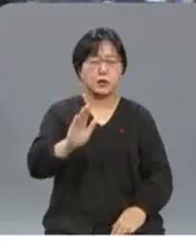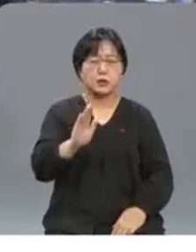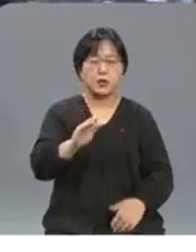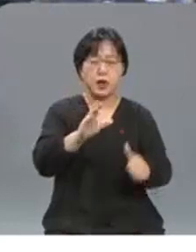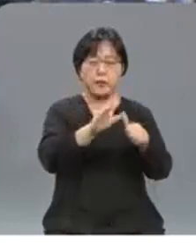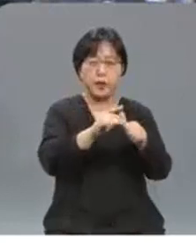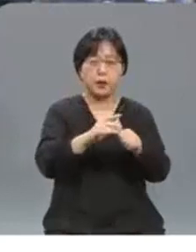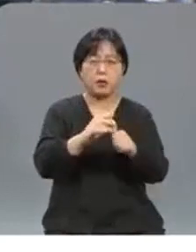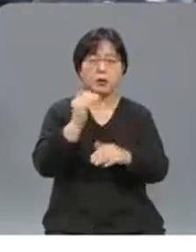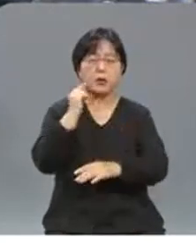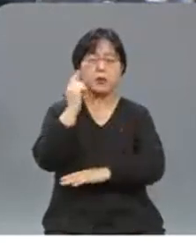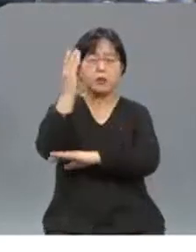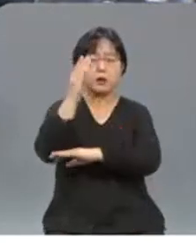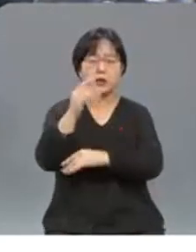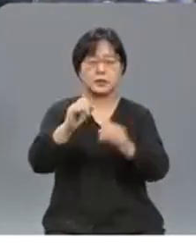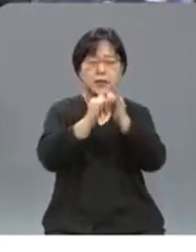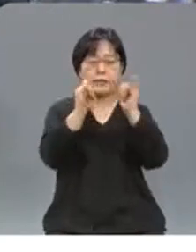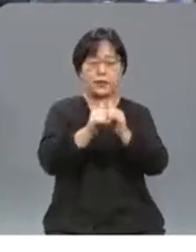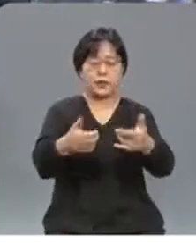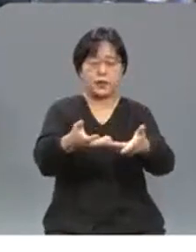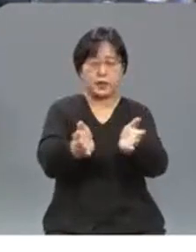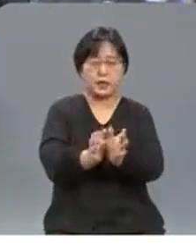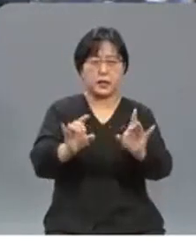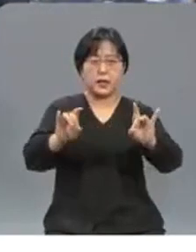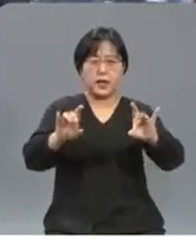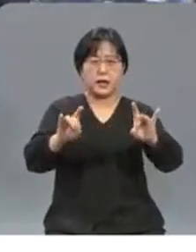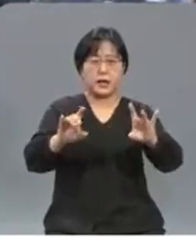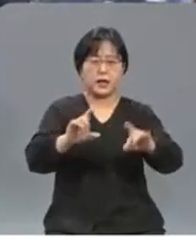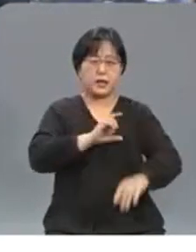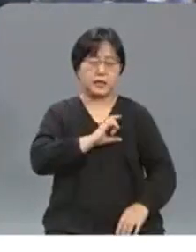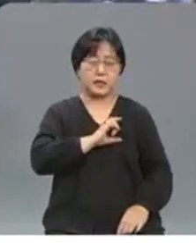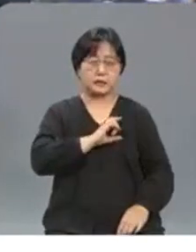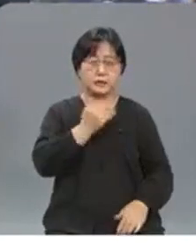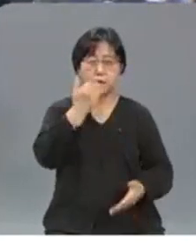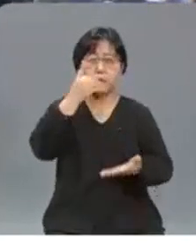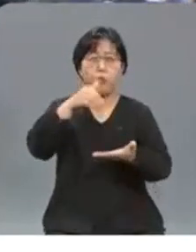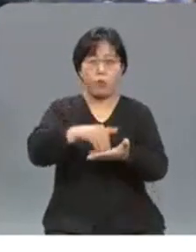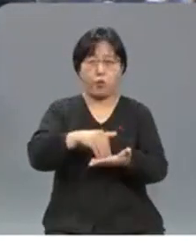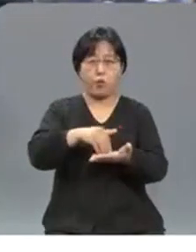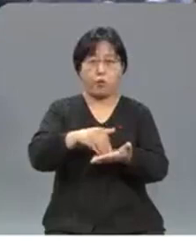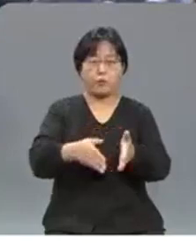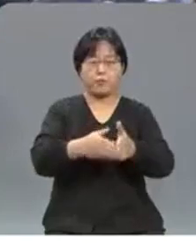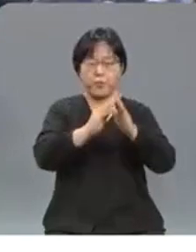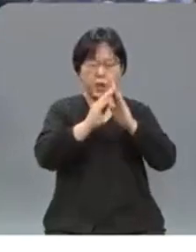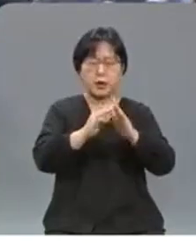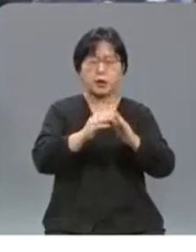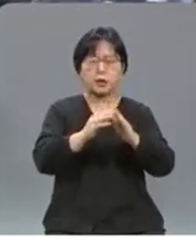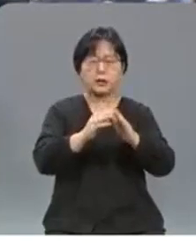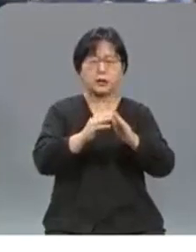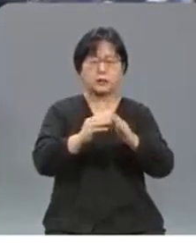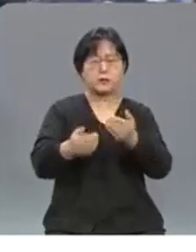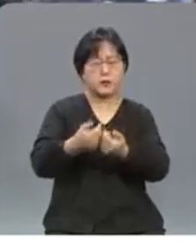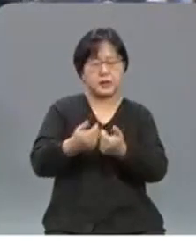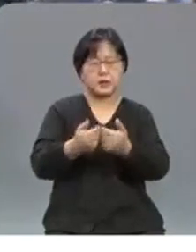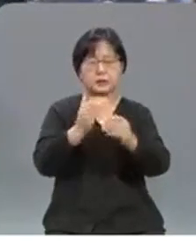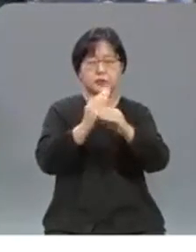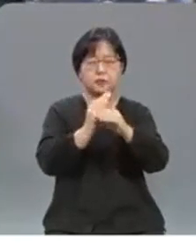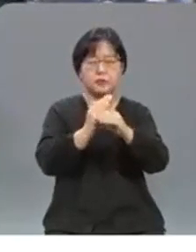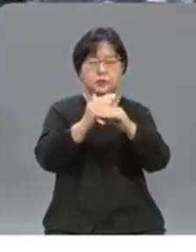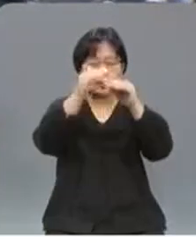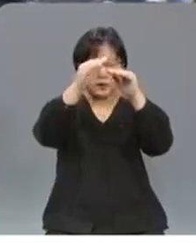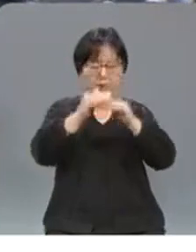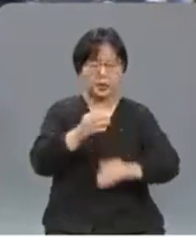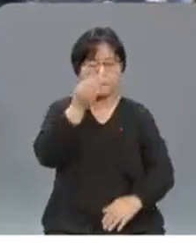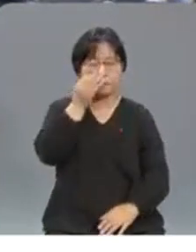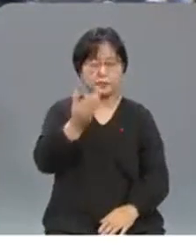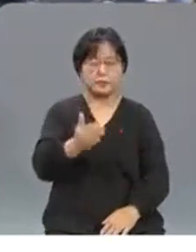한편과 영광의 사회 단체들이 각각 주장하는 산 이름이 적힌 표지석을 세우면서 대립하고 있습니다 손준수